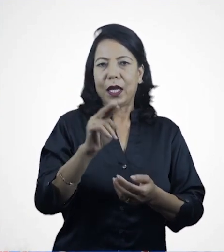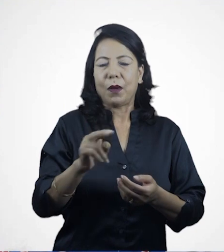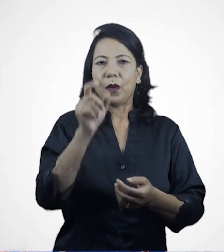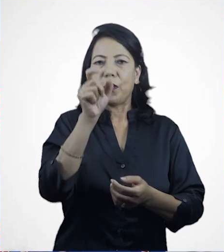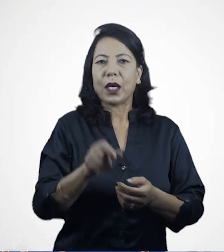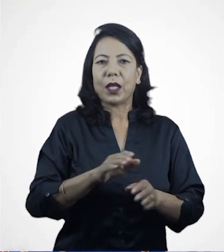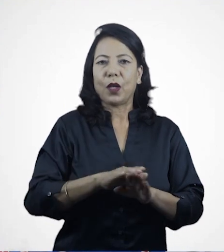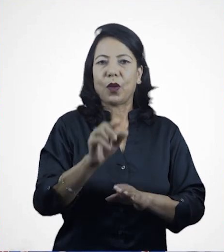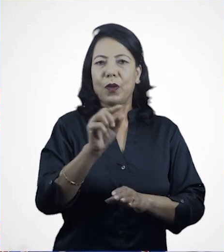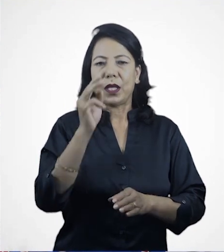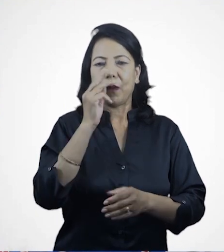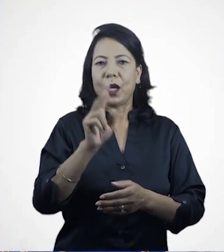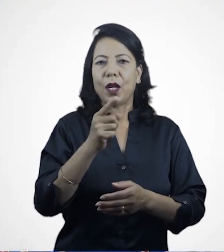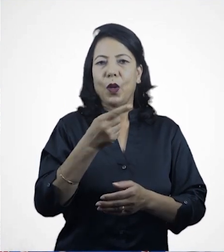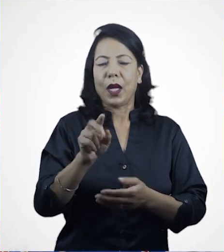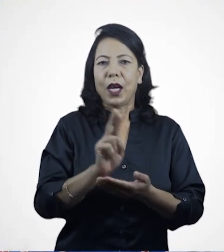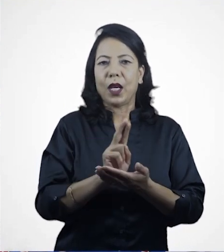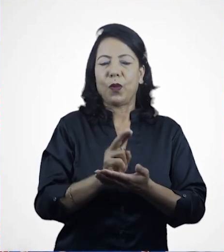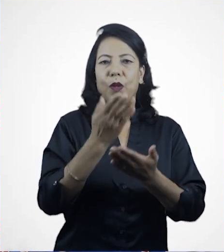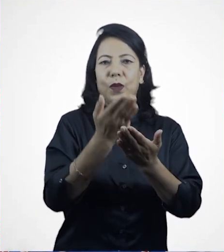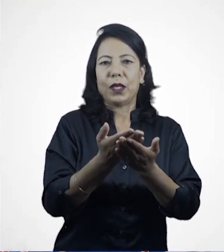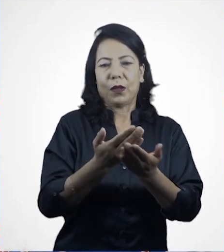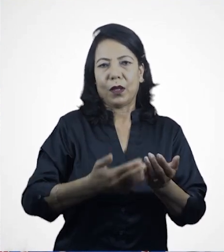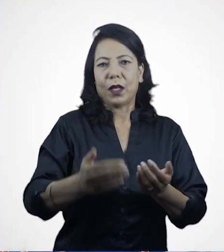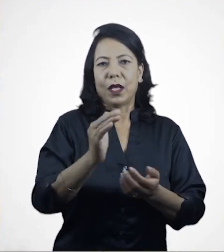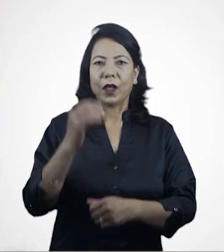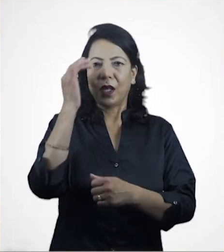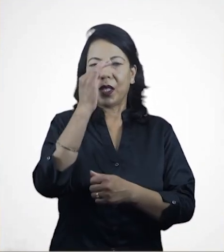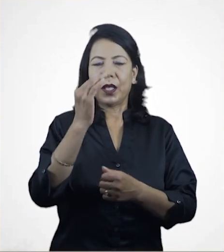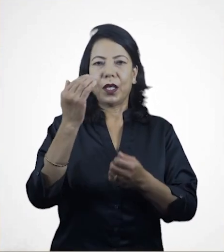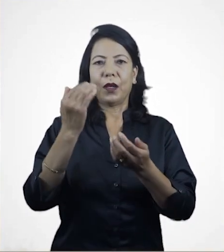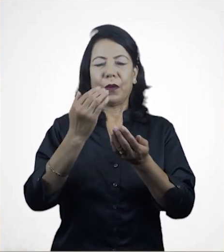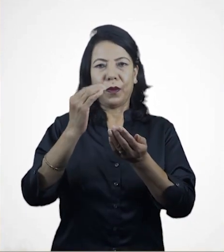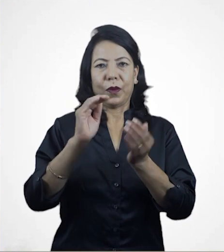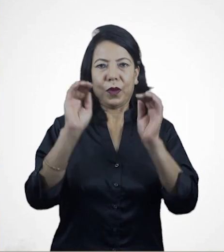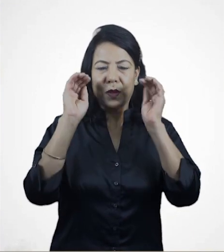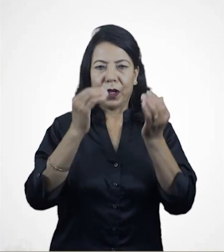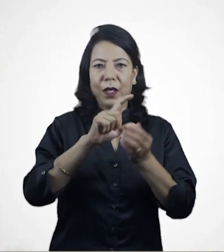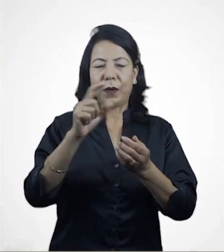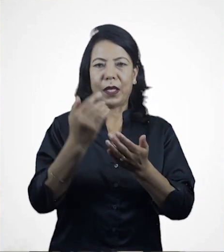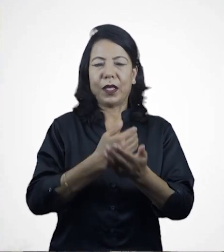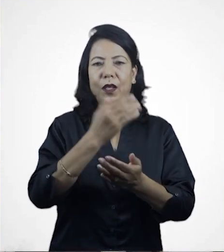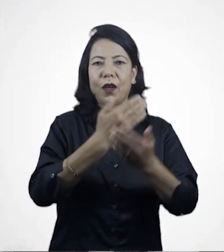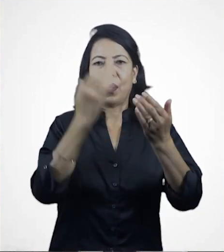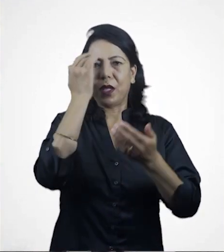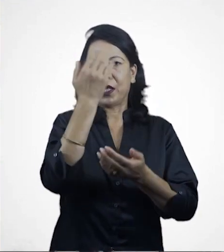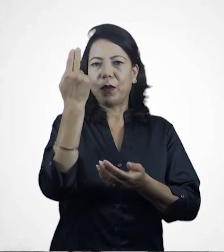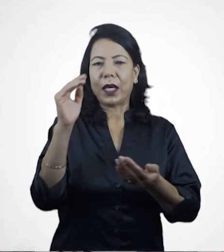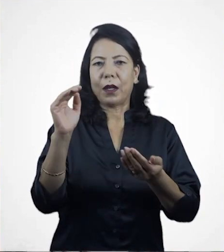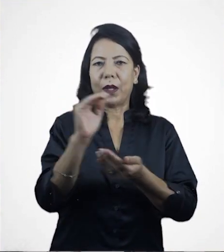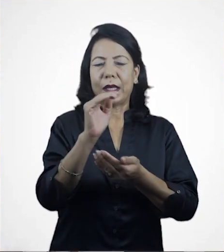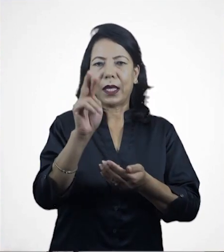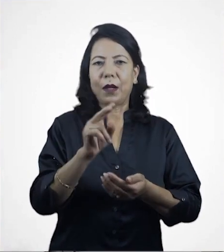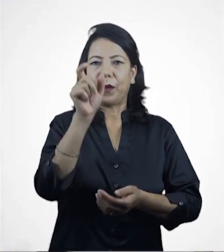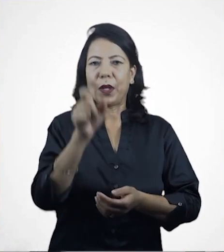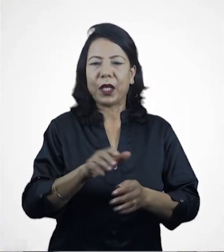एबम वेक्टिहर का सबाल मा एक रिपोर्ट प्रस्तोत गर देछाऊ। Autism Kear Nepal Society, Autism Apangatabayka Baelbalika